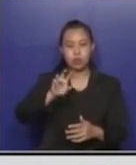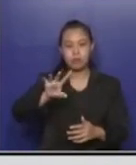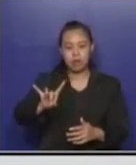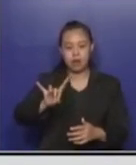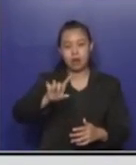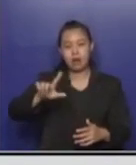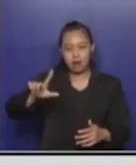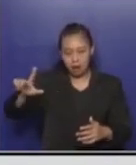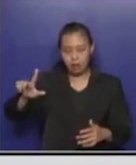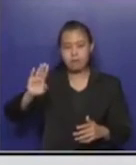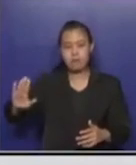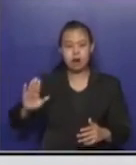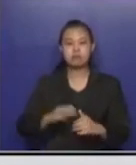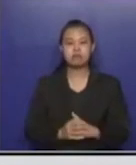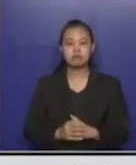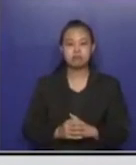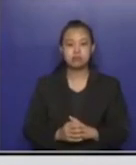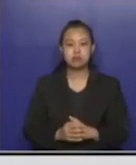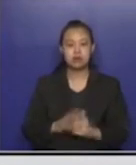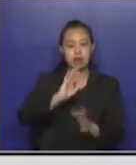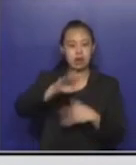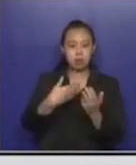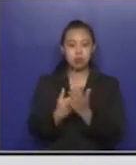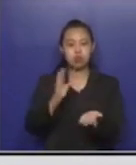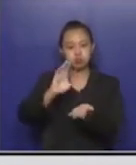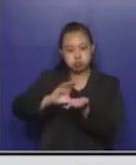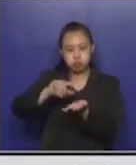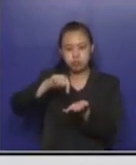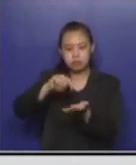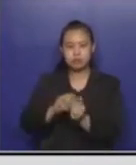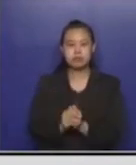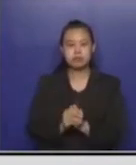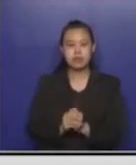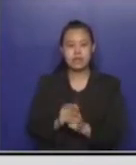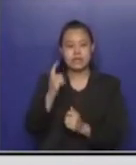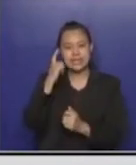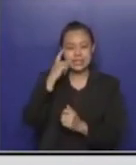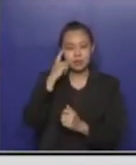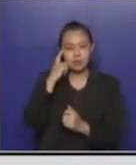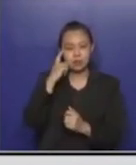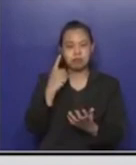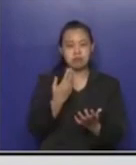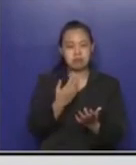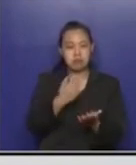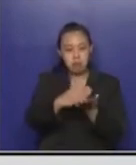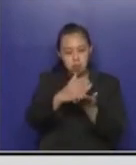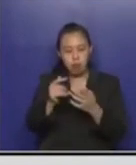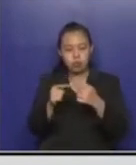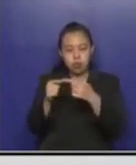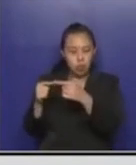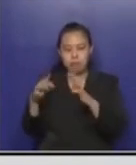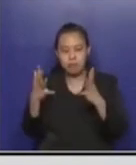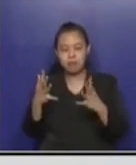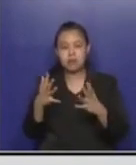6.68 ล้านล้านบาทในวงเงินนี้มีโอกาสที่จะไม่สามารถชำระหนี้ได้ถึง 50% นะ